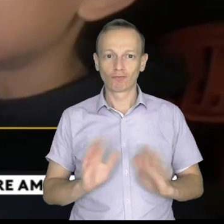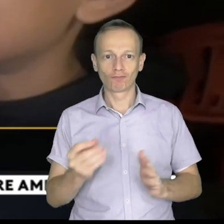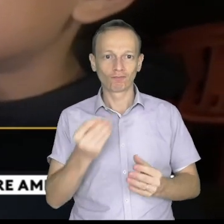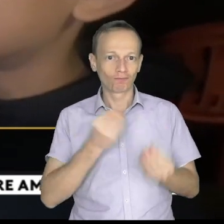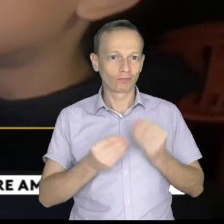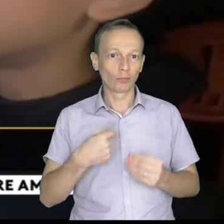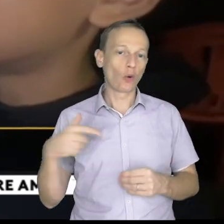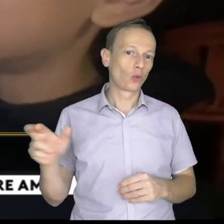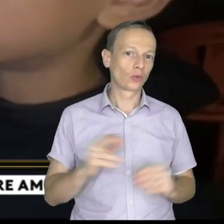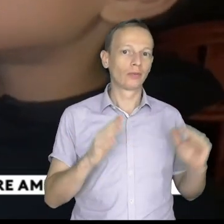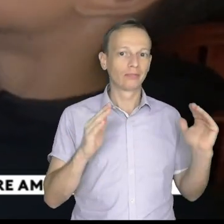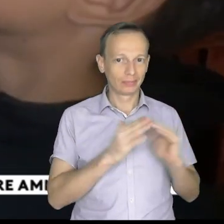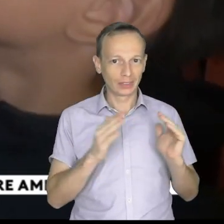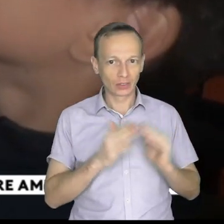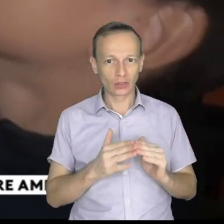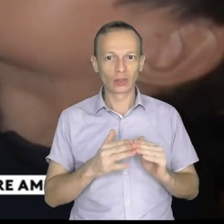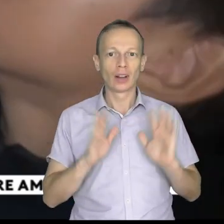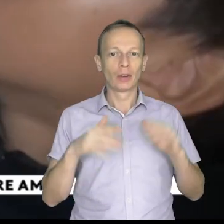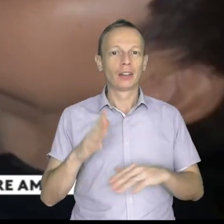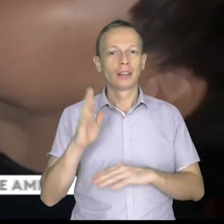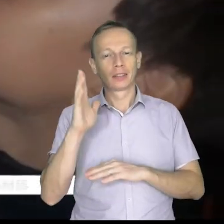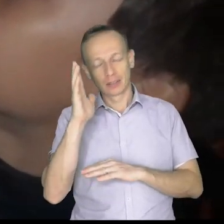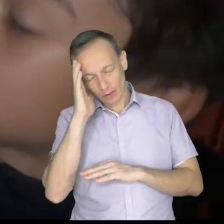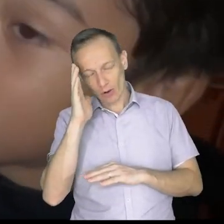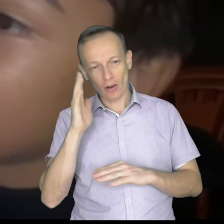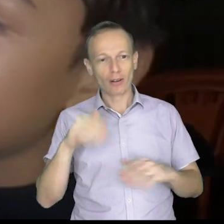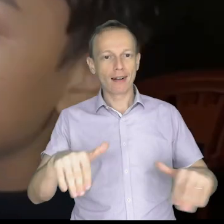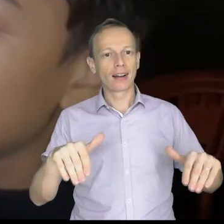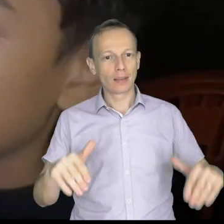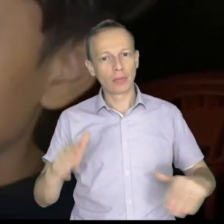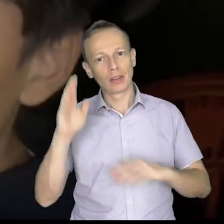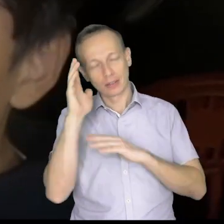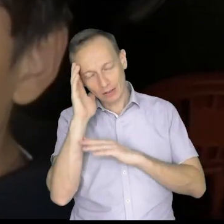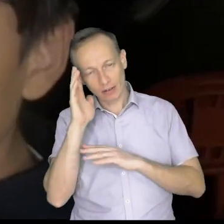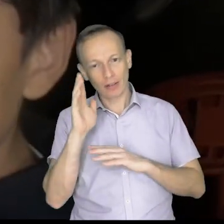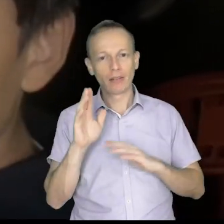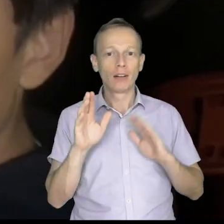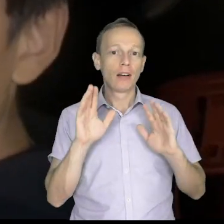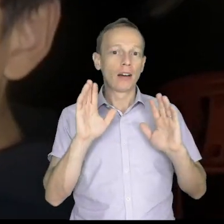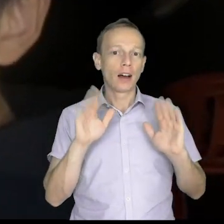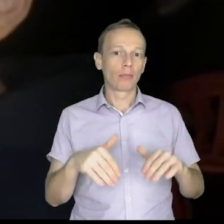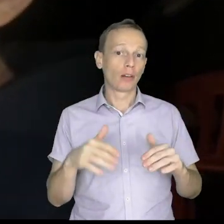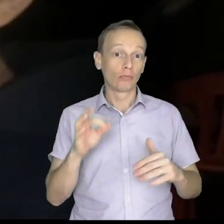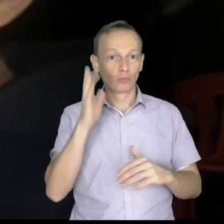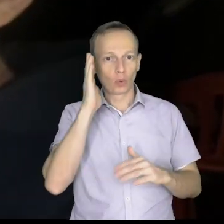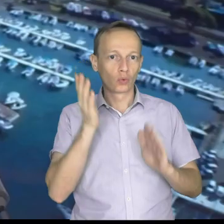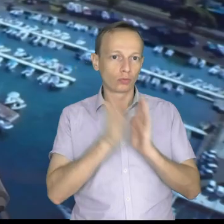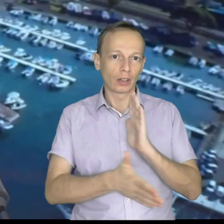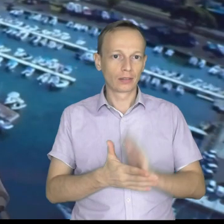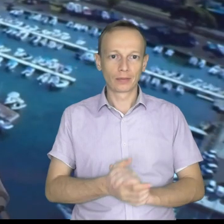c'est tout. Je rentre, je m'endors sur le canapé et je vais au lit.